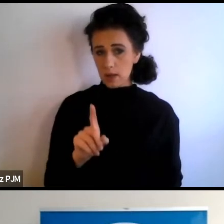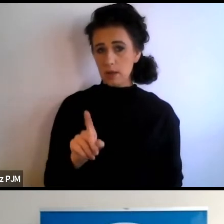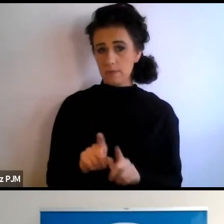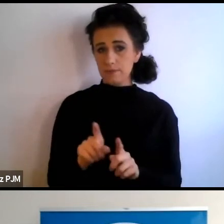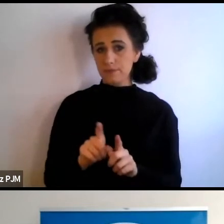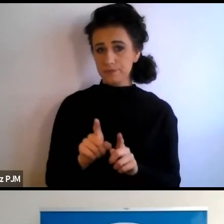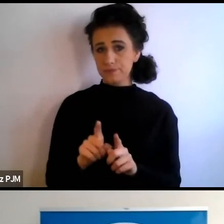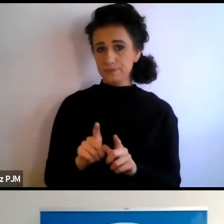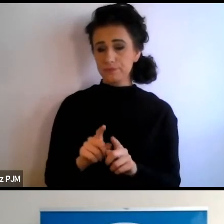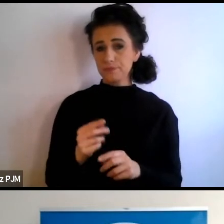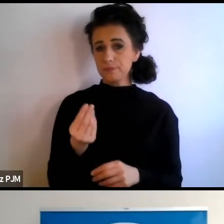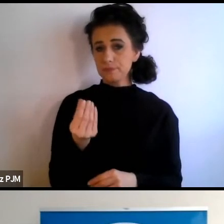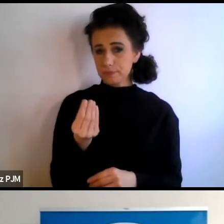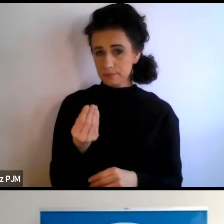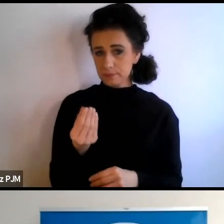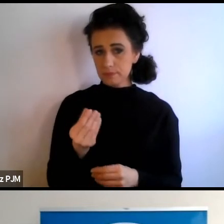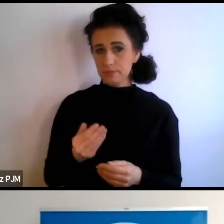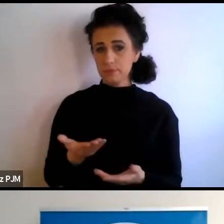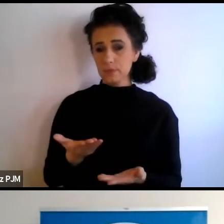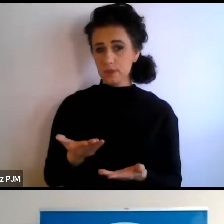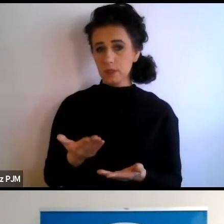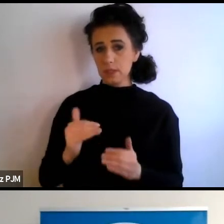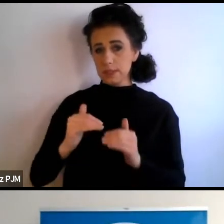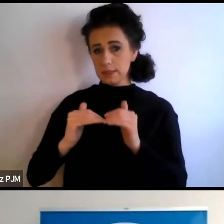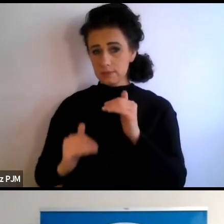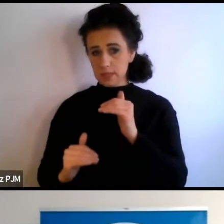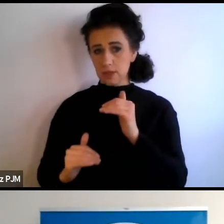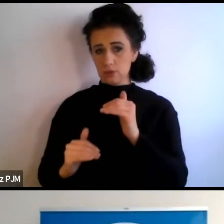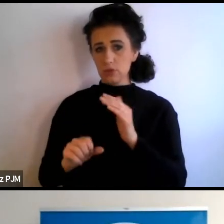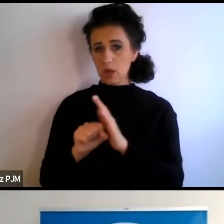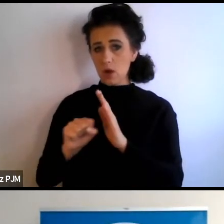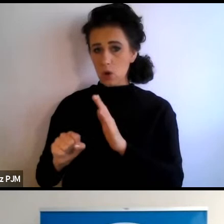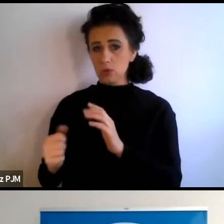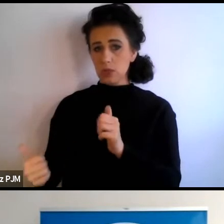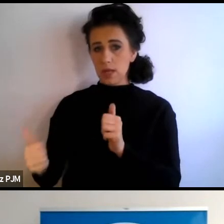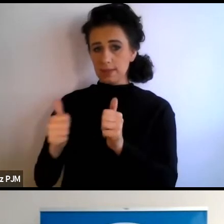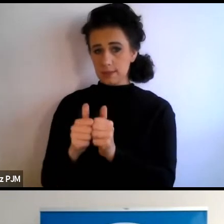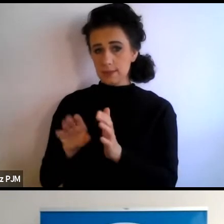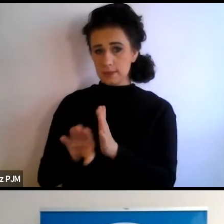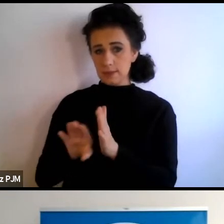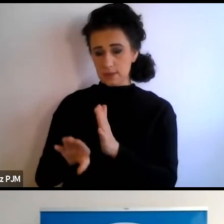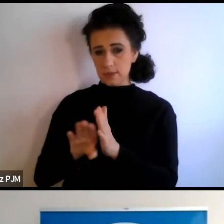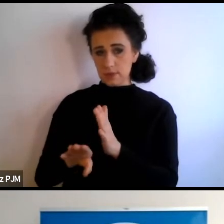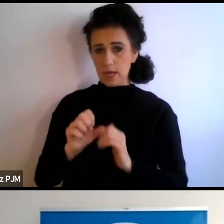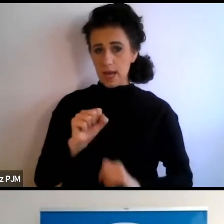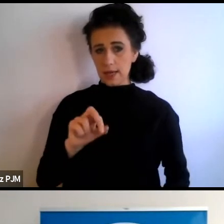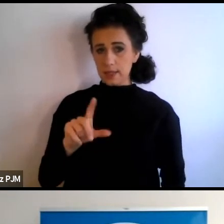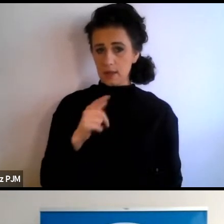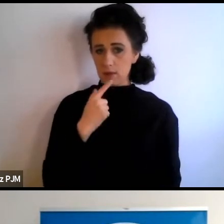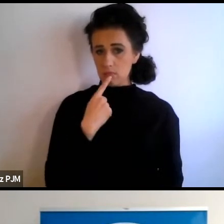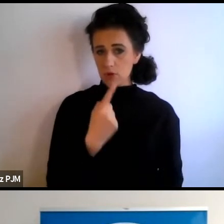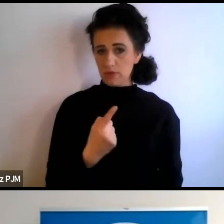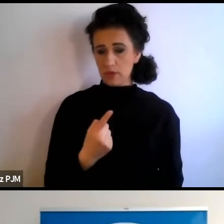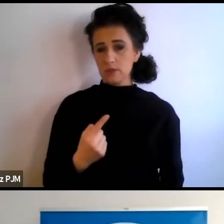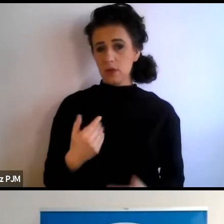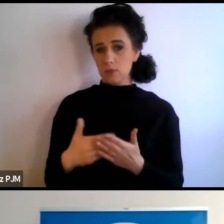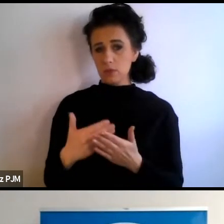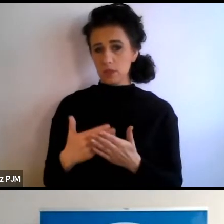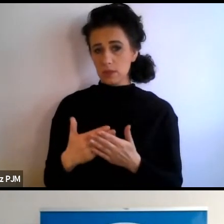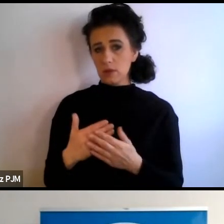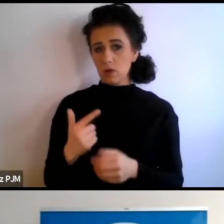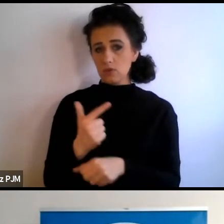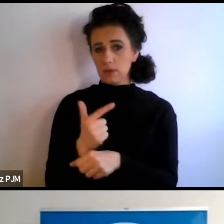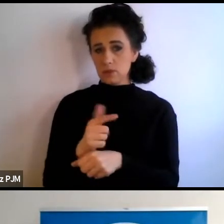taką usługę jest ponad dwukrotnie niższa niż ta stawka, o której tutaj Ariel mówił, także jest to